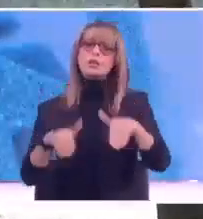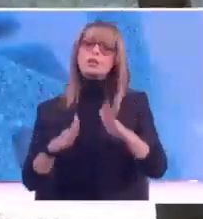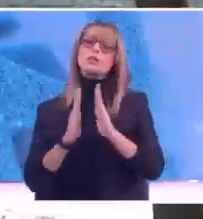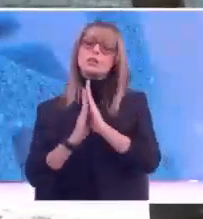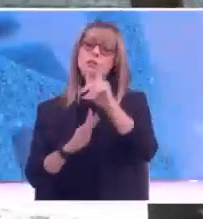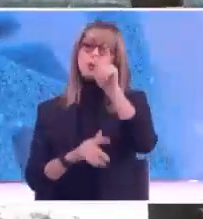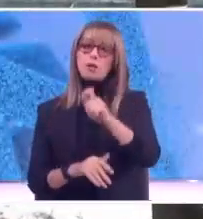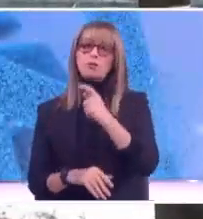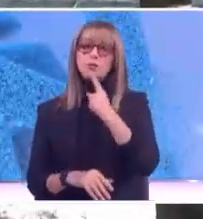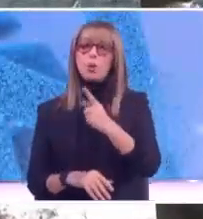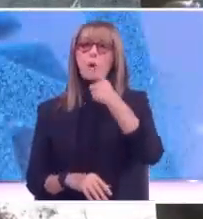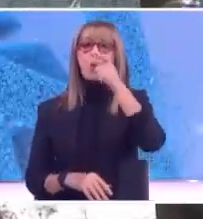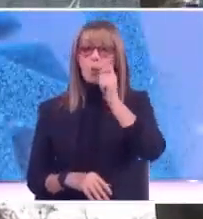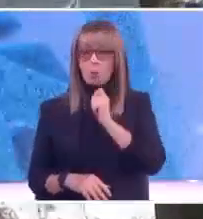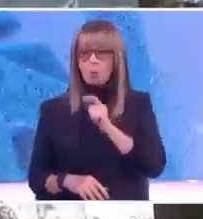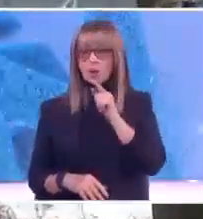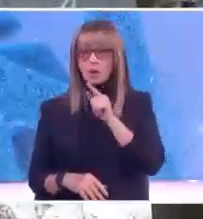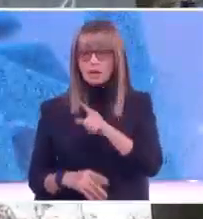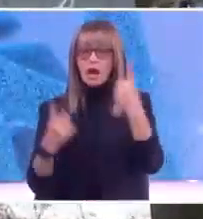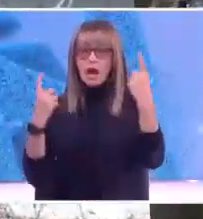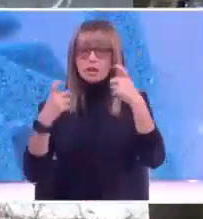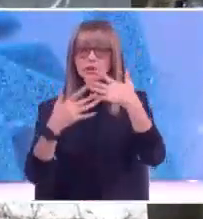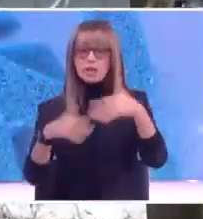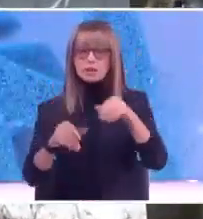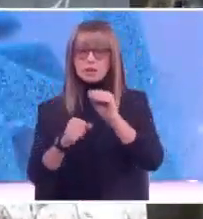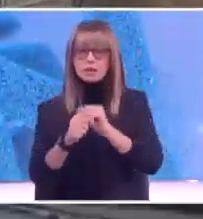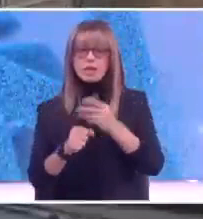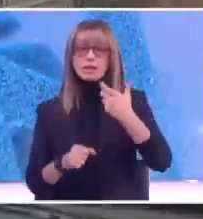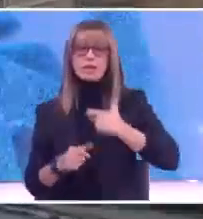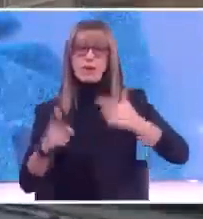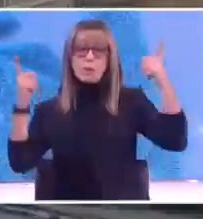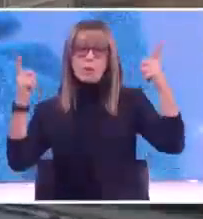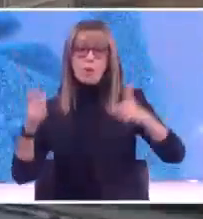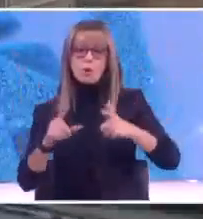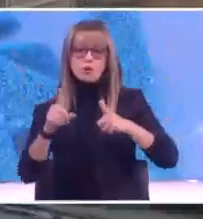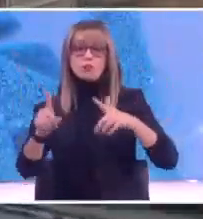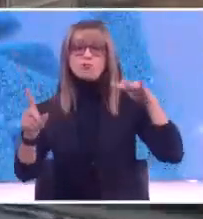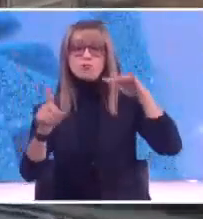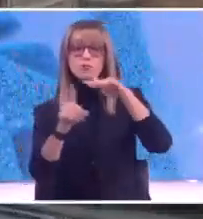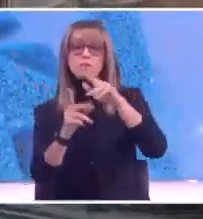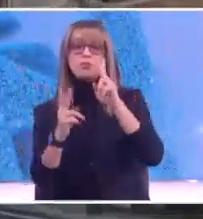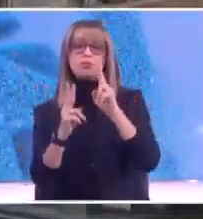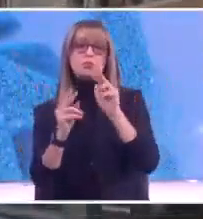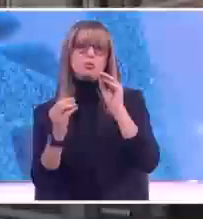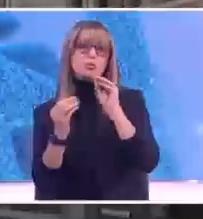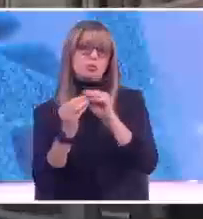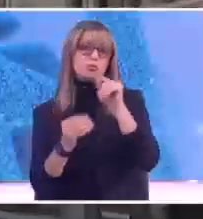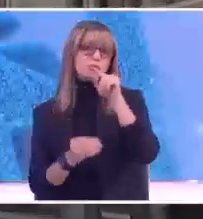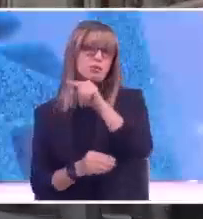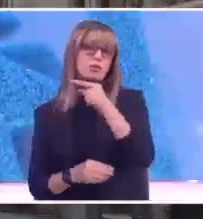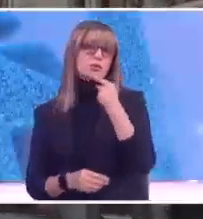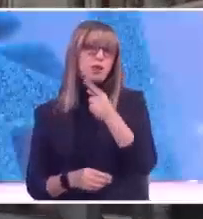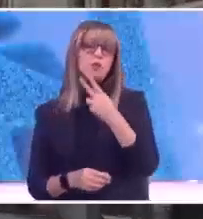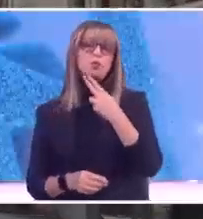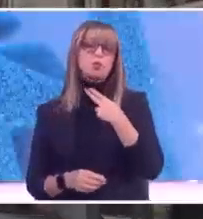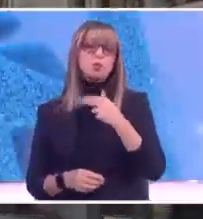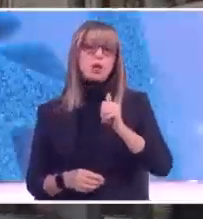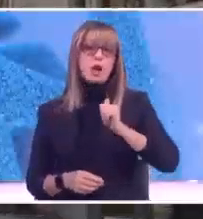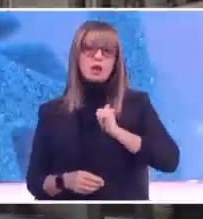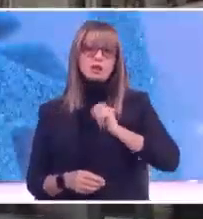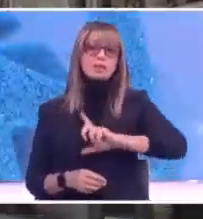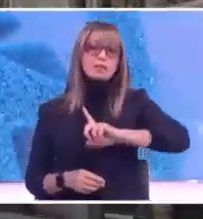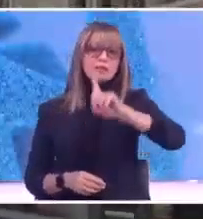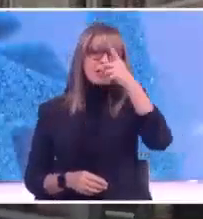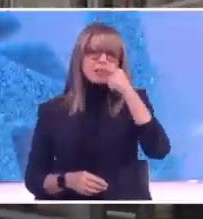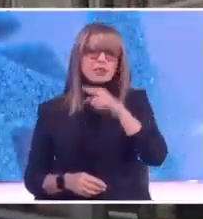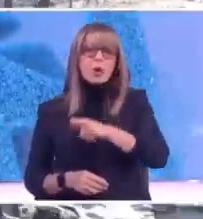duyurdu. Ukrayna güçlerini ateşkes sırasında sivil bölgelere saldırmakla suçladı. Açıklamada Rus askerlerinin